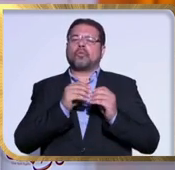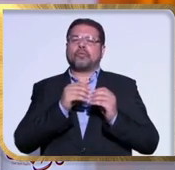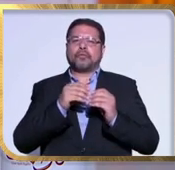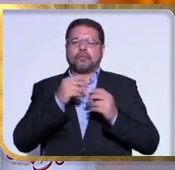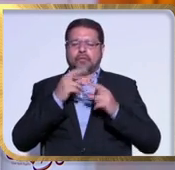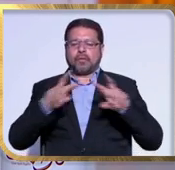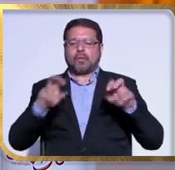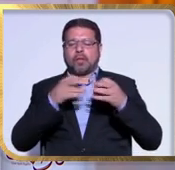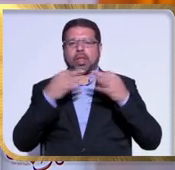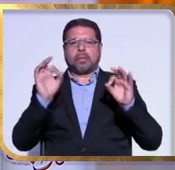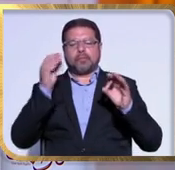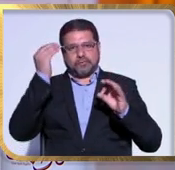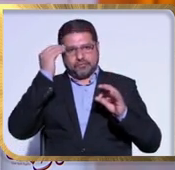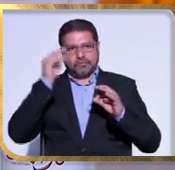اطلعت على بعض مما تريد